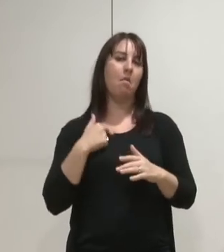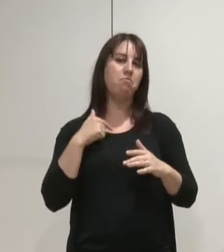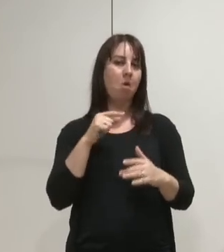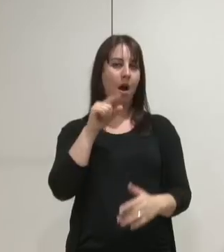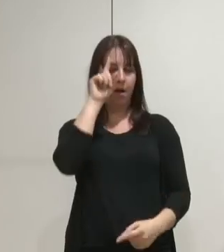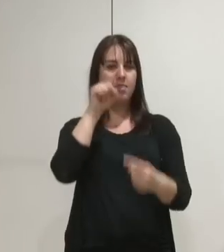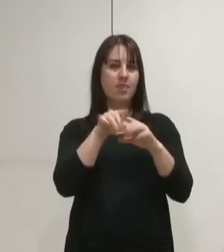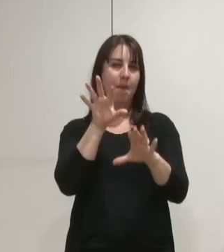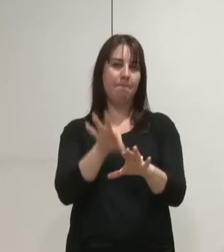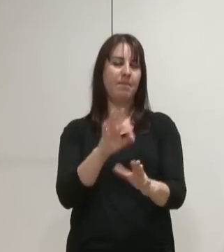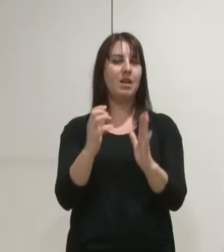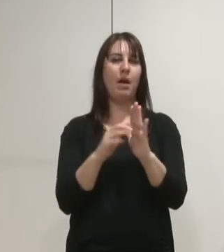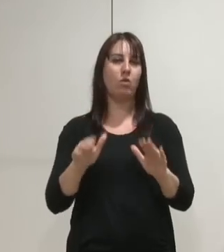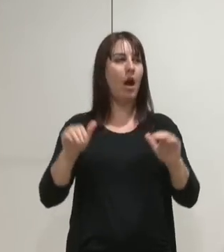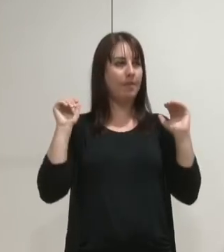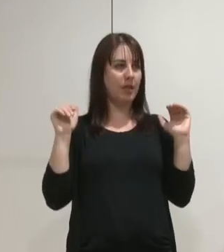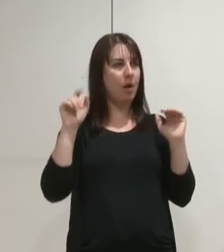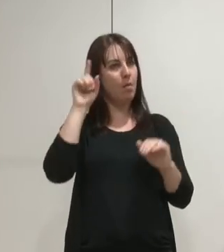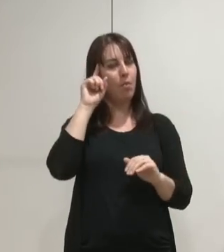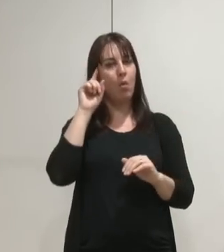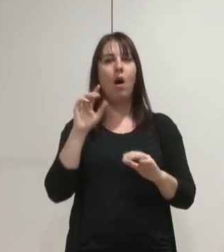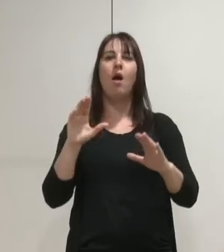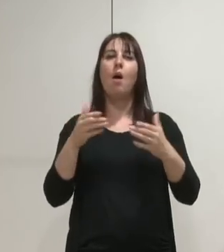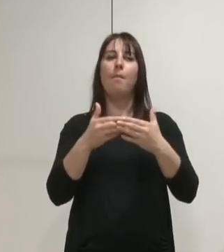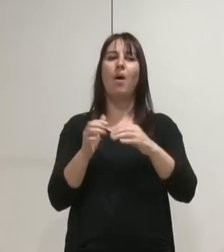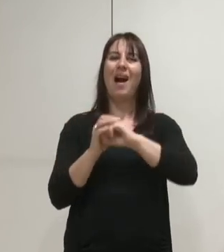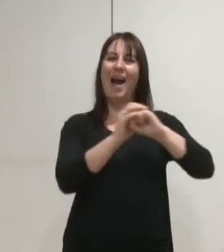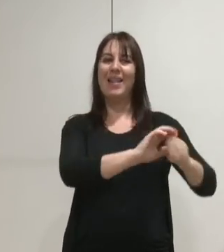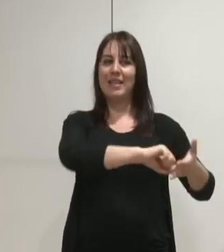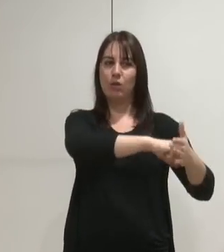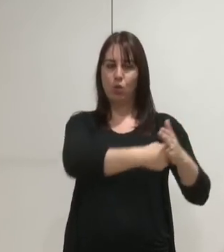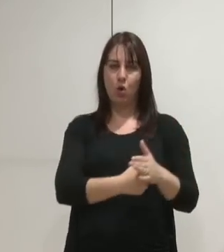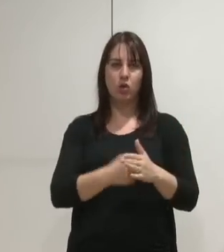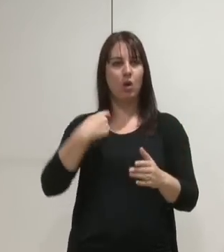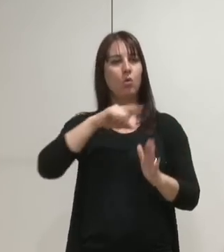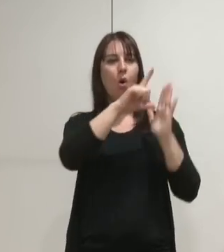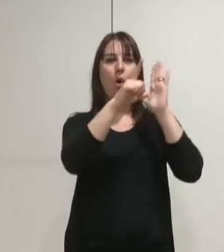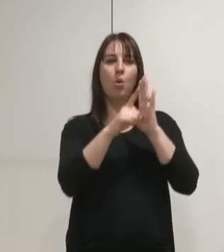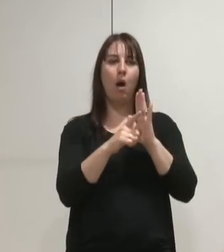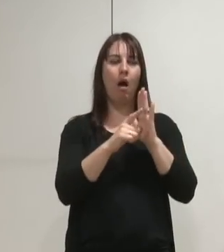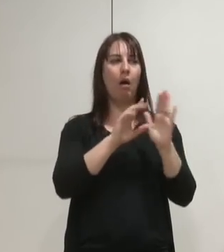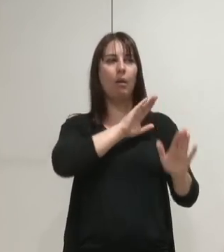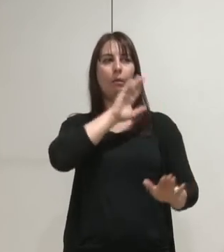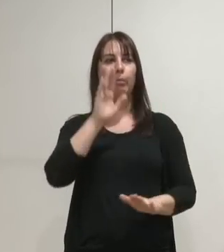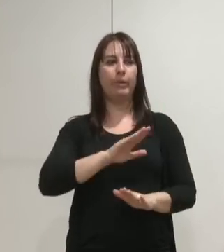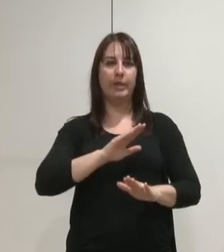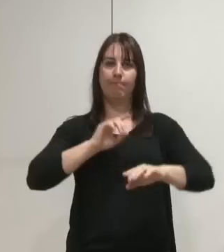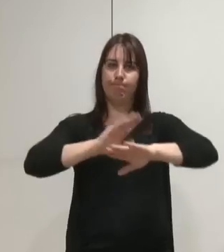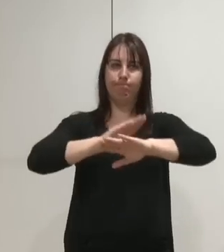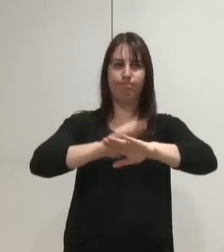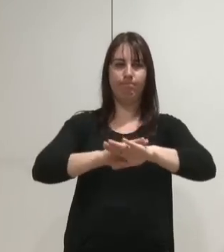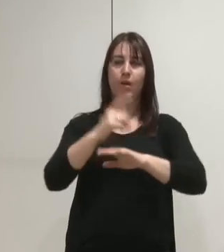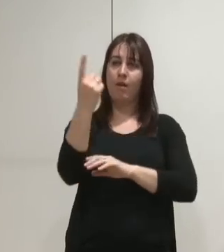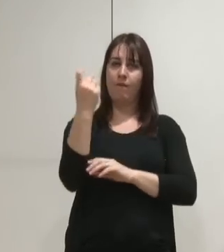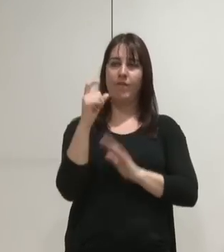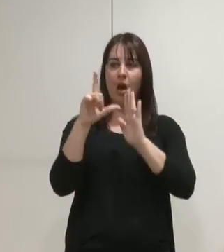cette délibération nous avons au sein du Parti radical de gauche toujours dénoncer les effets de la loi Carles et issu de la loi de